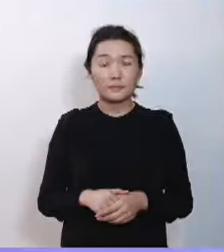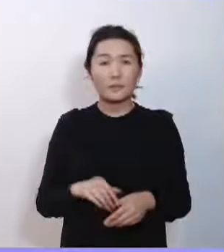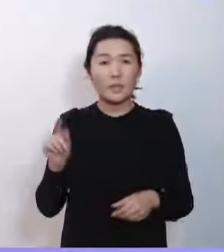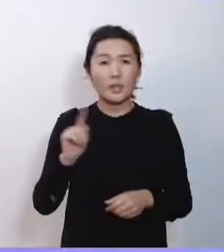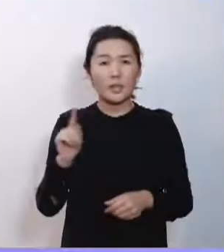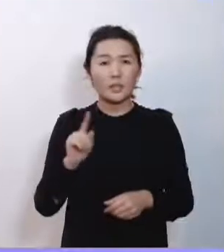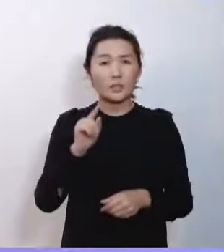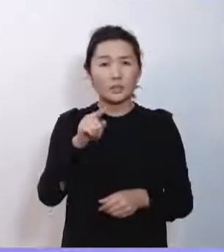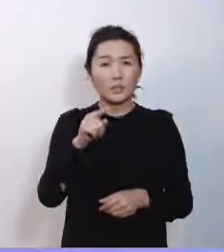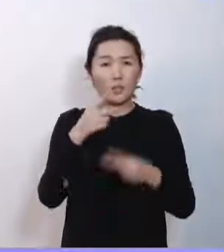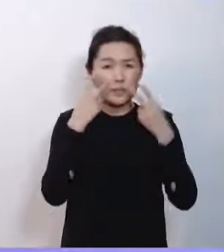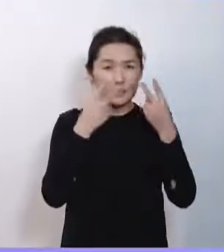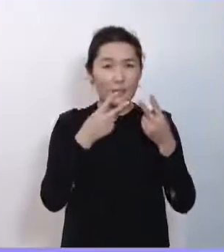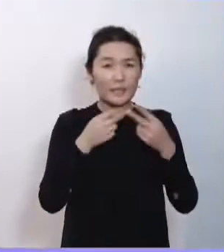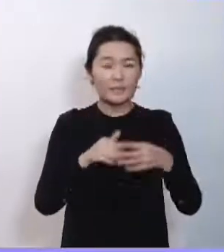Что вы заметили?